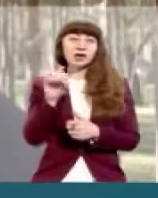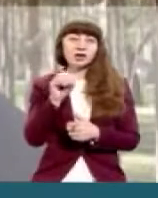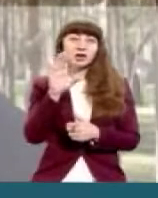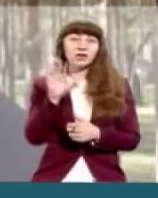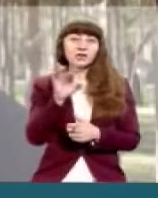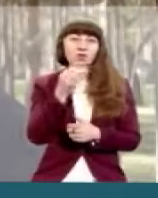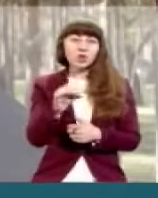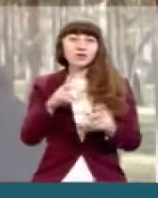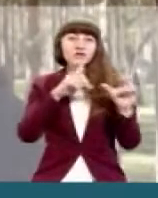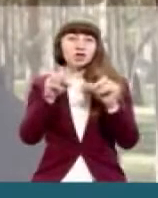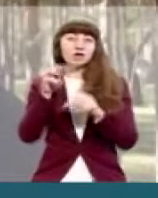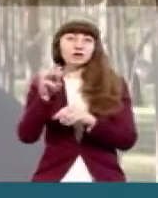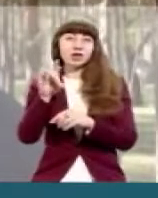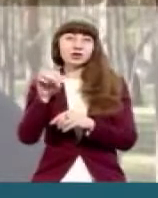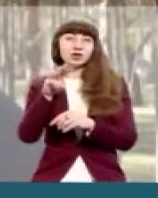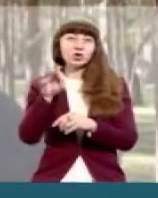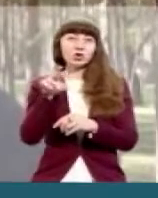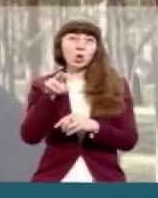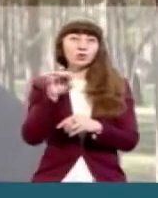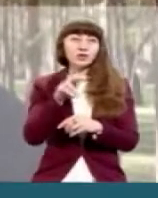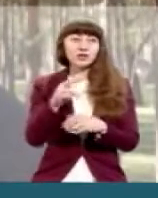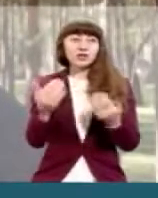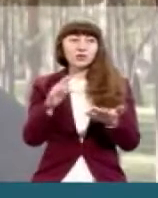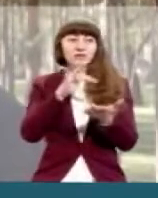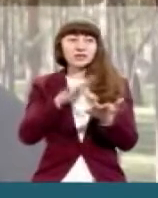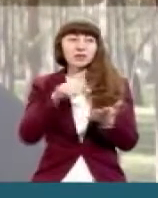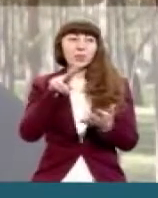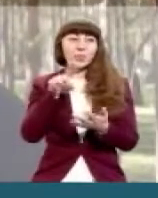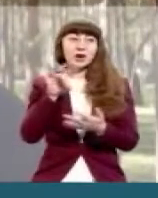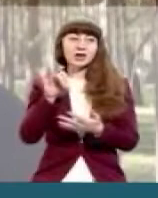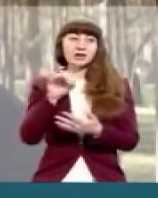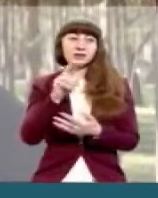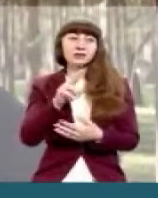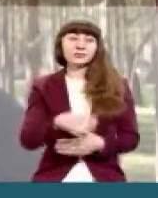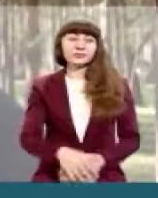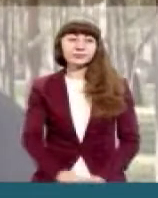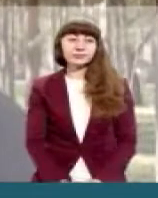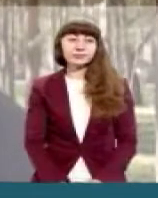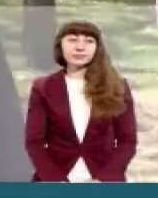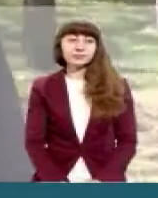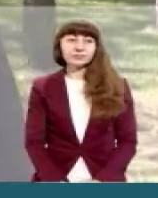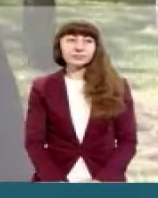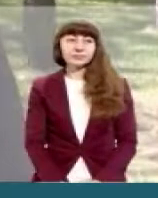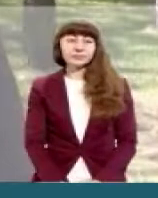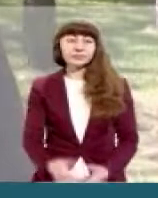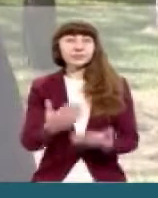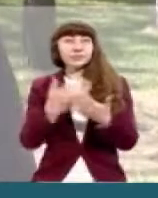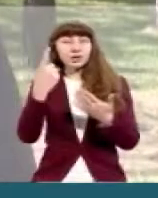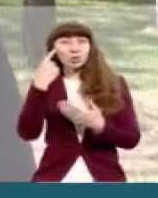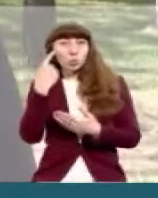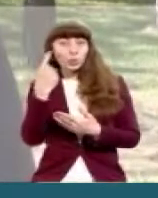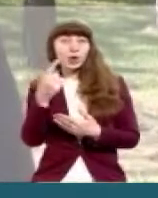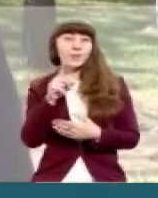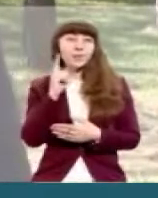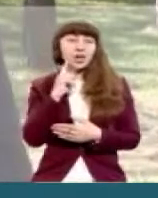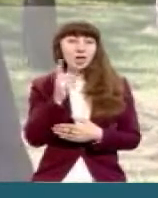выезжали в триатлон парк сегодня мы добрались до центрального парка но думаю мы на этом не остановится будем дальше и дальше робот мы думаем молодежь который